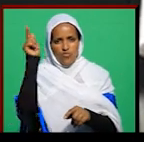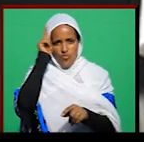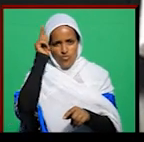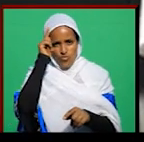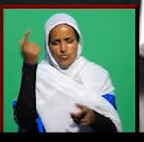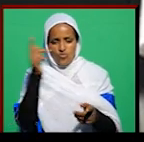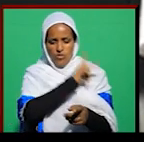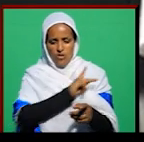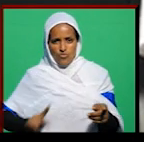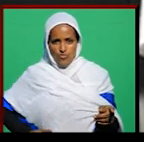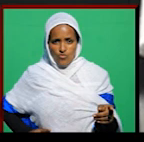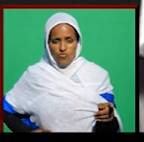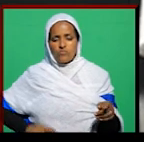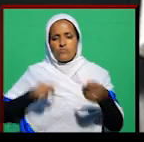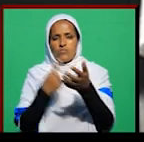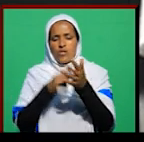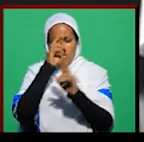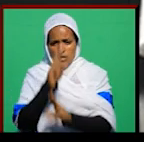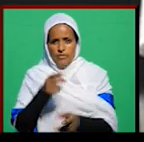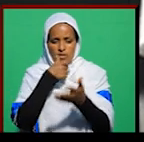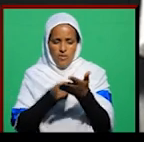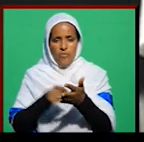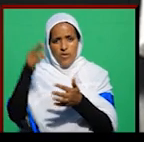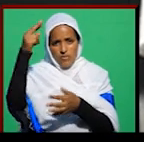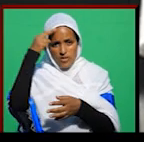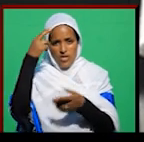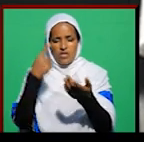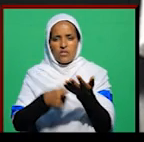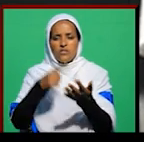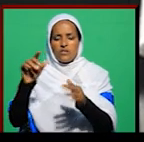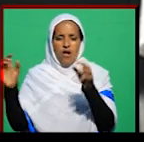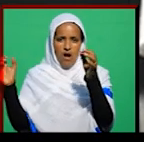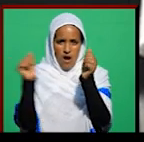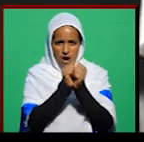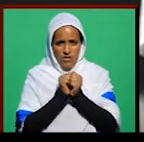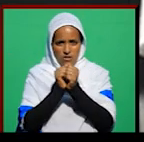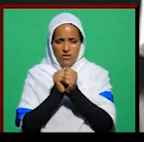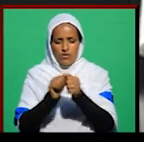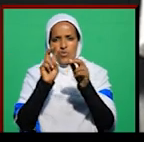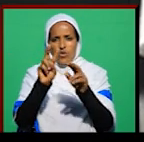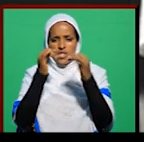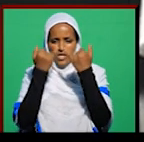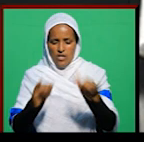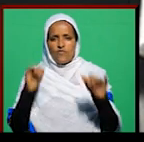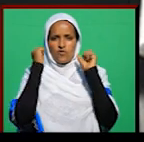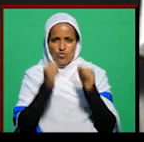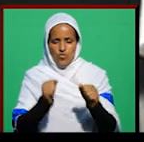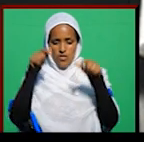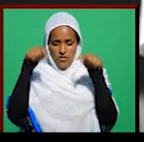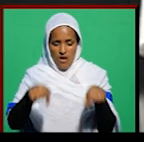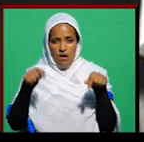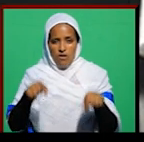በንጉሱ መርቅያን ጫናና በሊዮን የክደት ደብዳቤ አማካኝነት ይህ አንድነት ከሁለት ሊከፈል